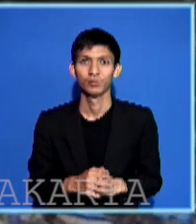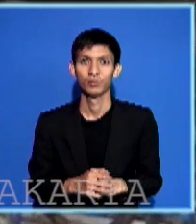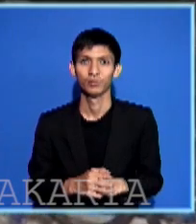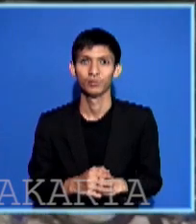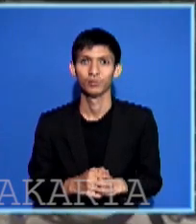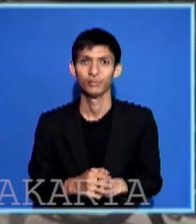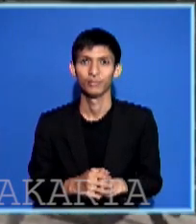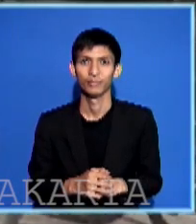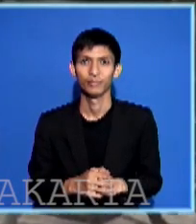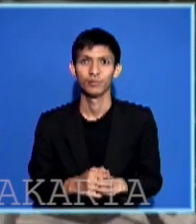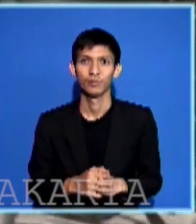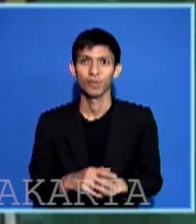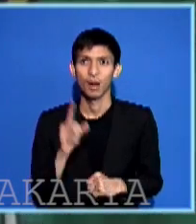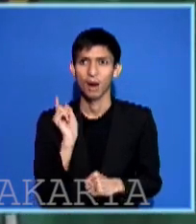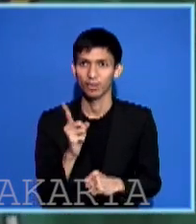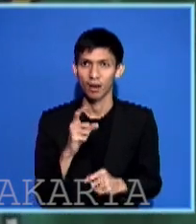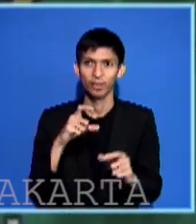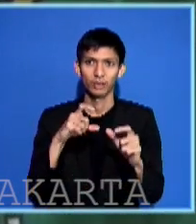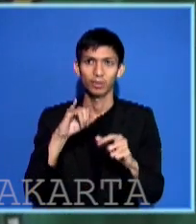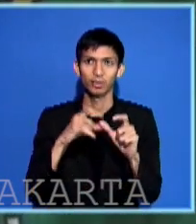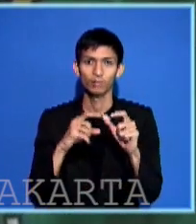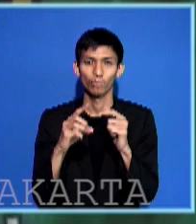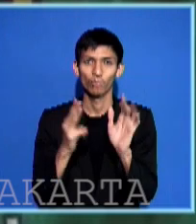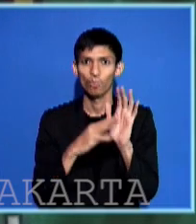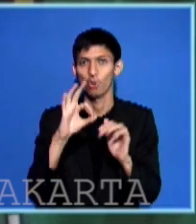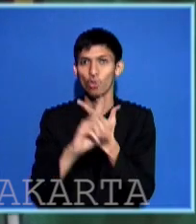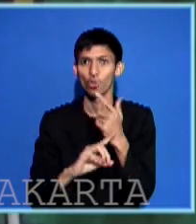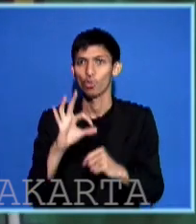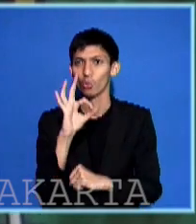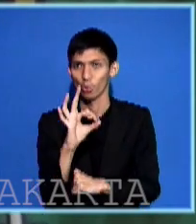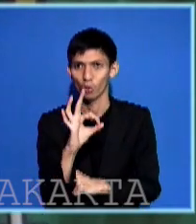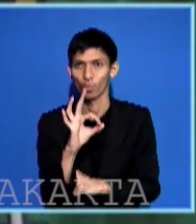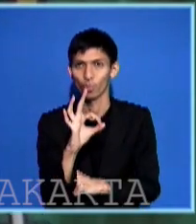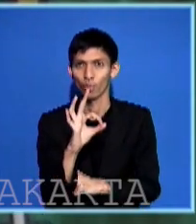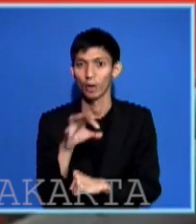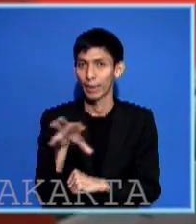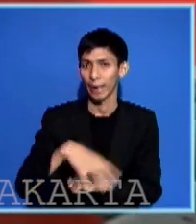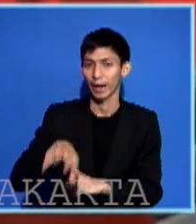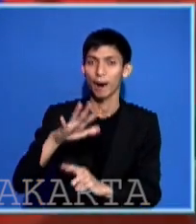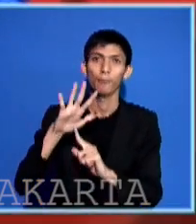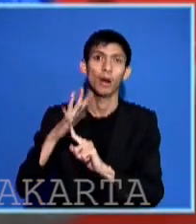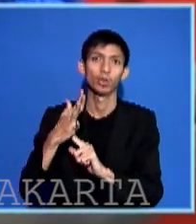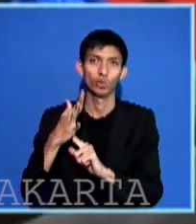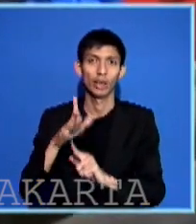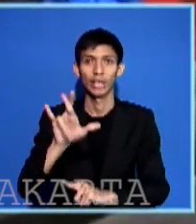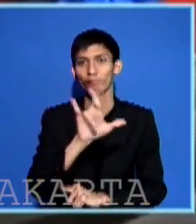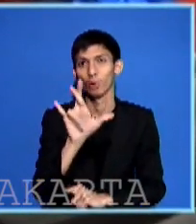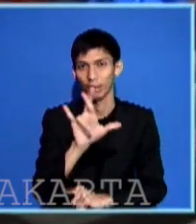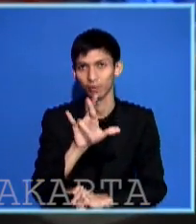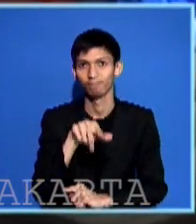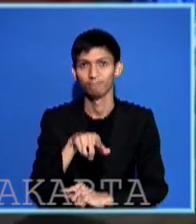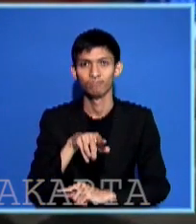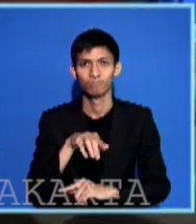Sanggar Seni Budaya Jawa Ismaya ingkang dumunung ing sacelakipun kretek Silo Imogiri Bantul dados jujukan lari-lari sekolah ingkang